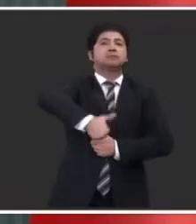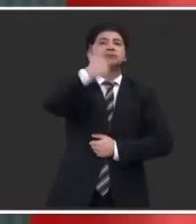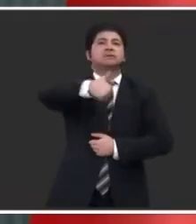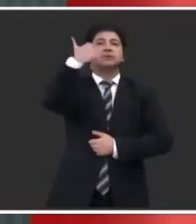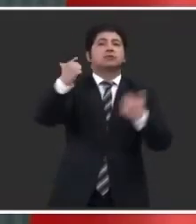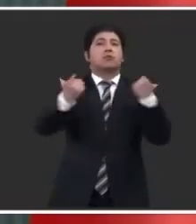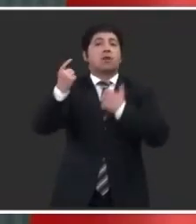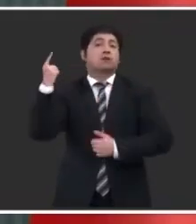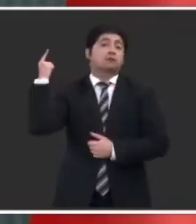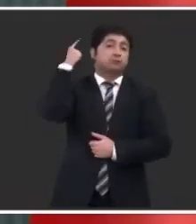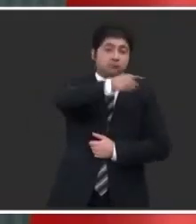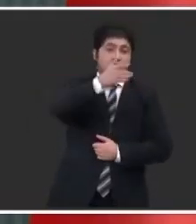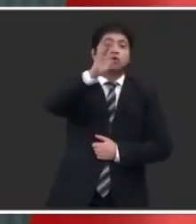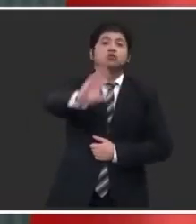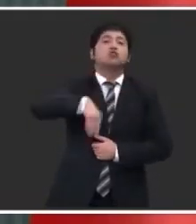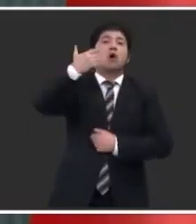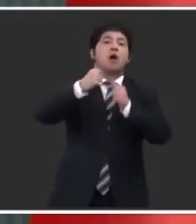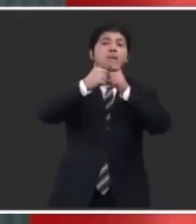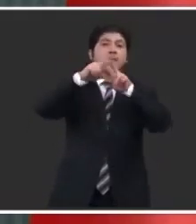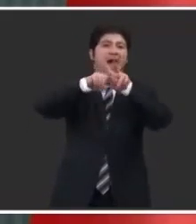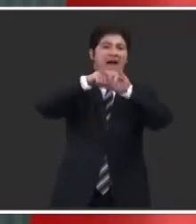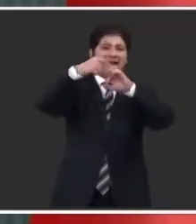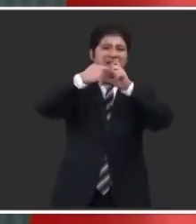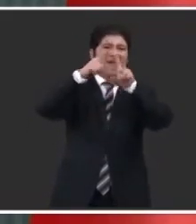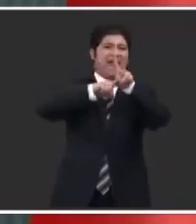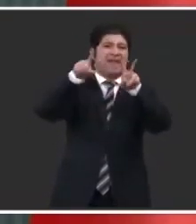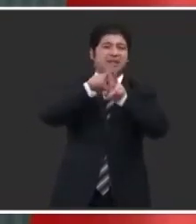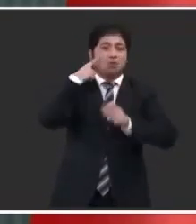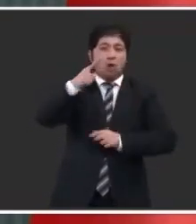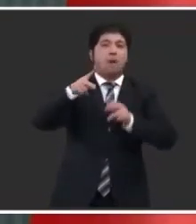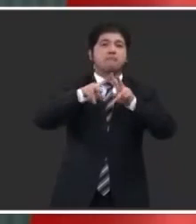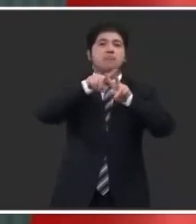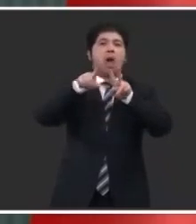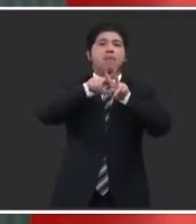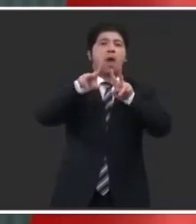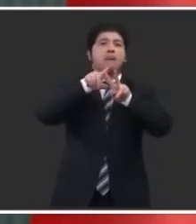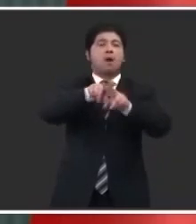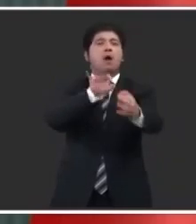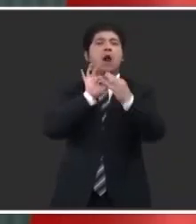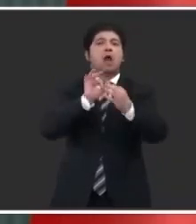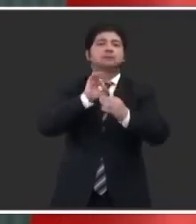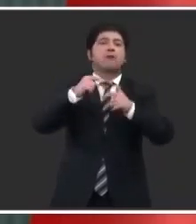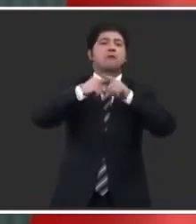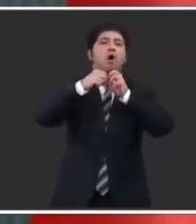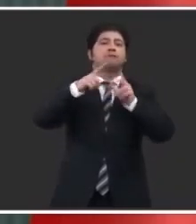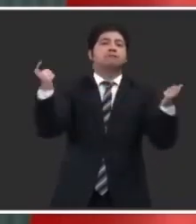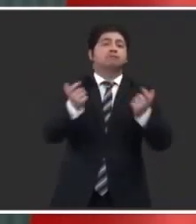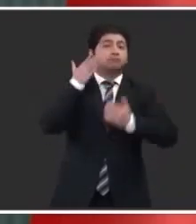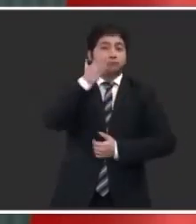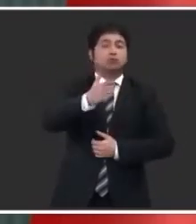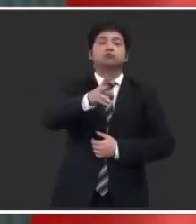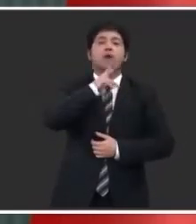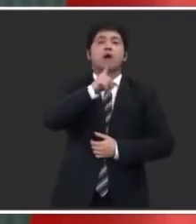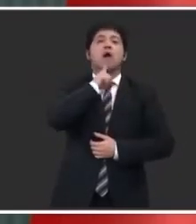zirvesine daha sonra bahreyn'de gerçekleştirilen manama diyalog formuna son olarak da